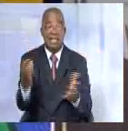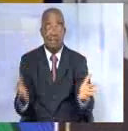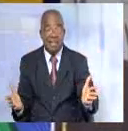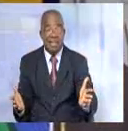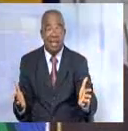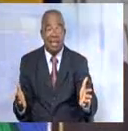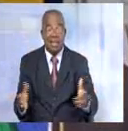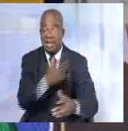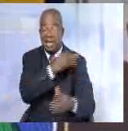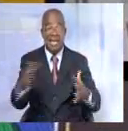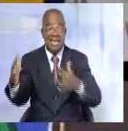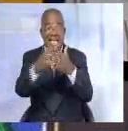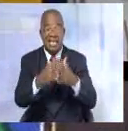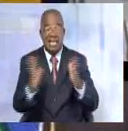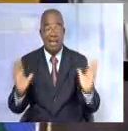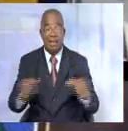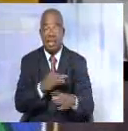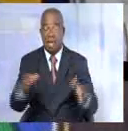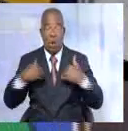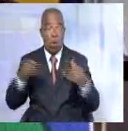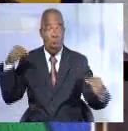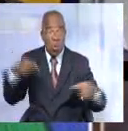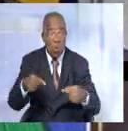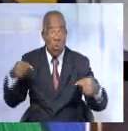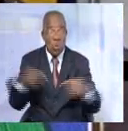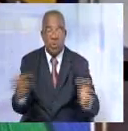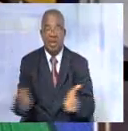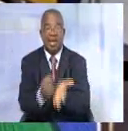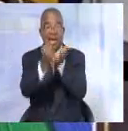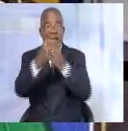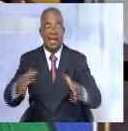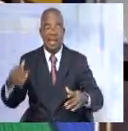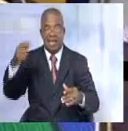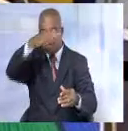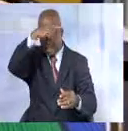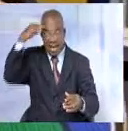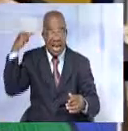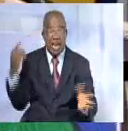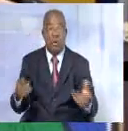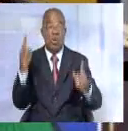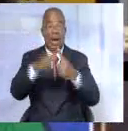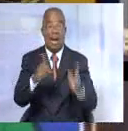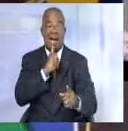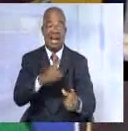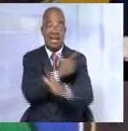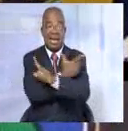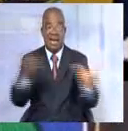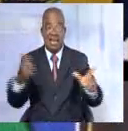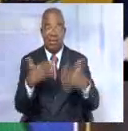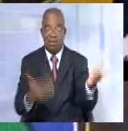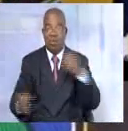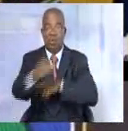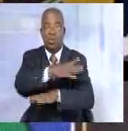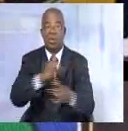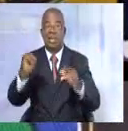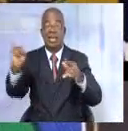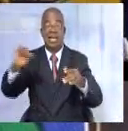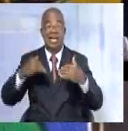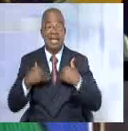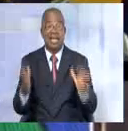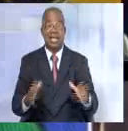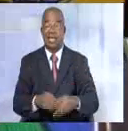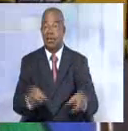90. Nous avons pensé qu'il n'y avait pas de meilleur hommage à rendre aux Américains que d'amener ici les premiers pas de Nelson Mandela sortant